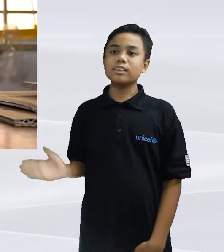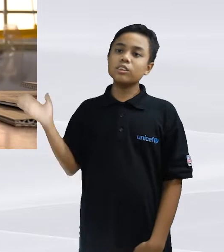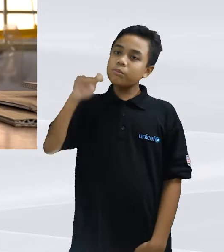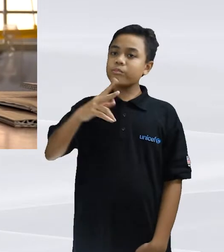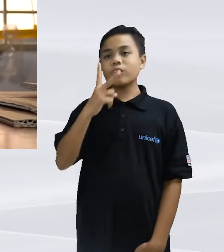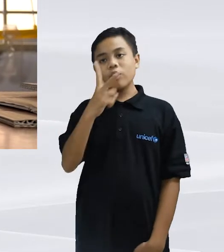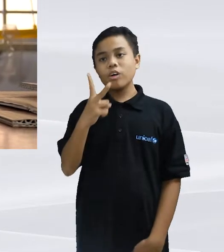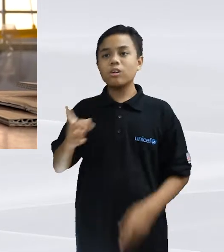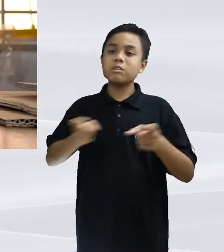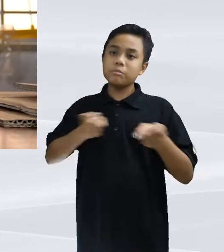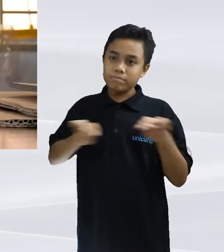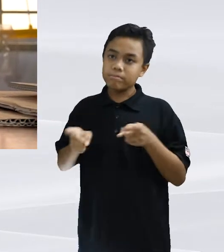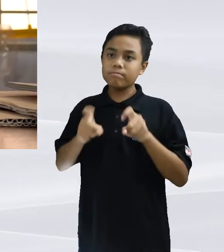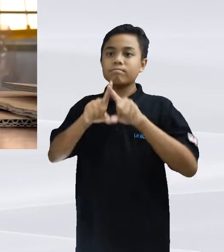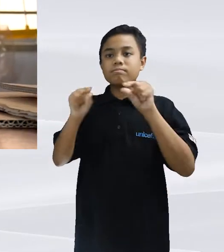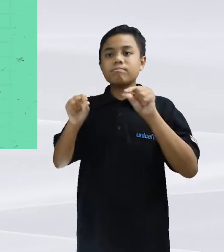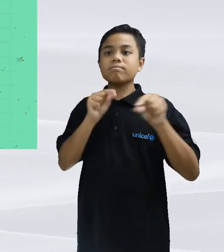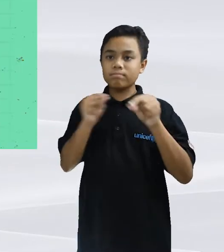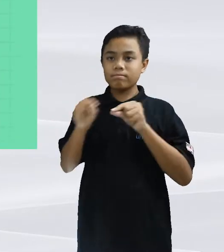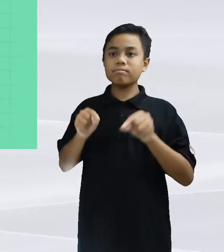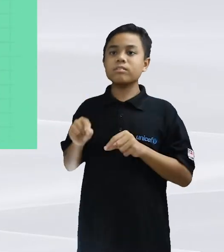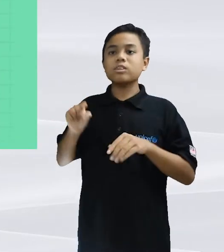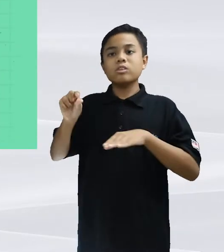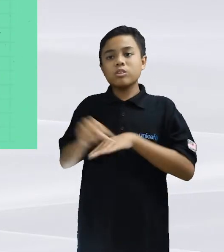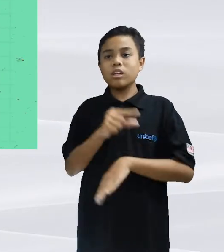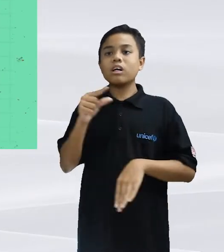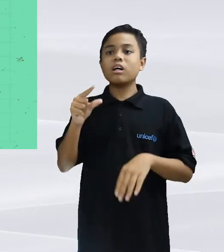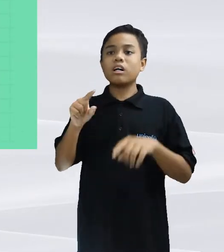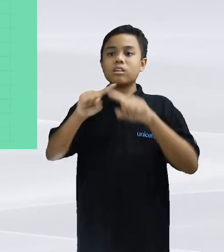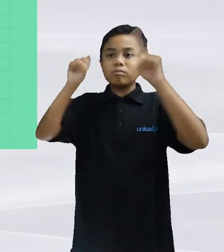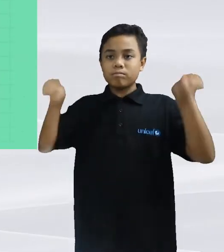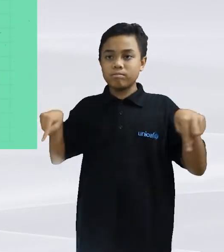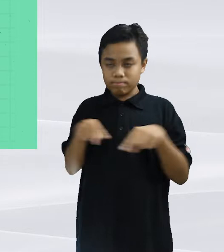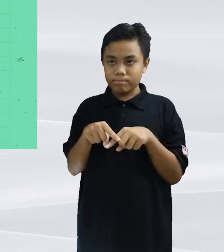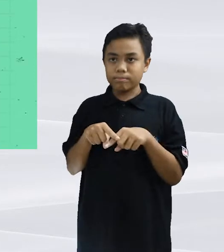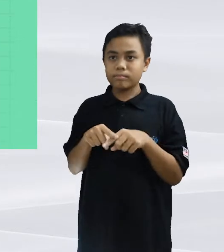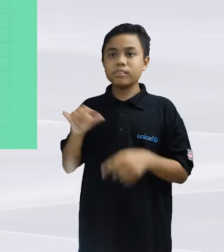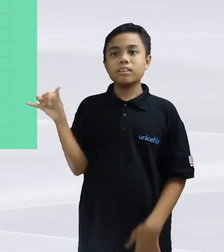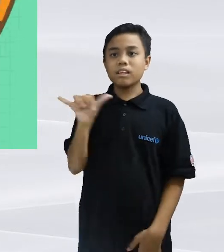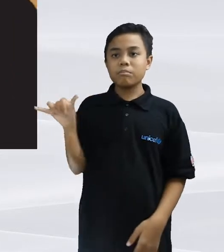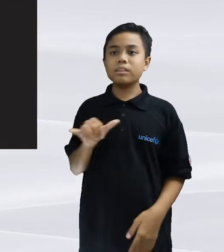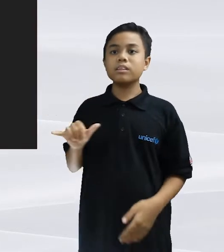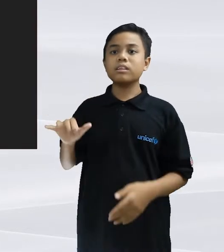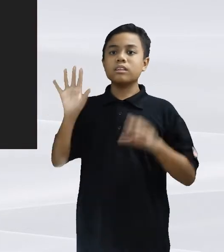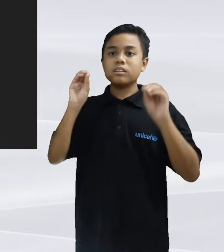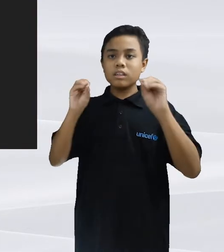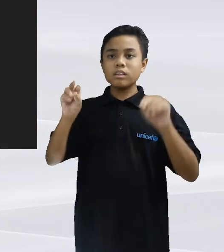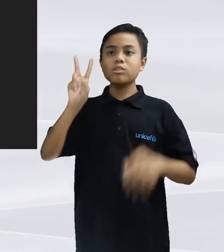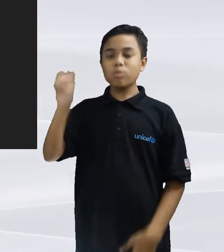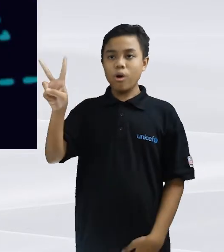Mari kita uji untuk mengawal servo motor. Kita perlu gunakan blok pengembangan. Juga seperti